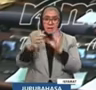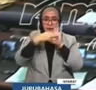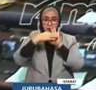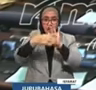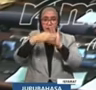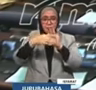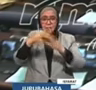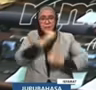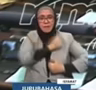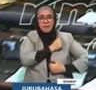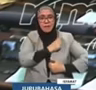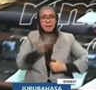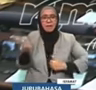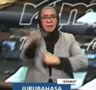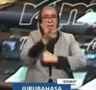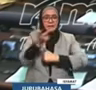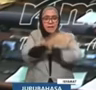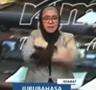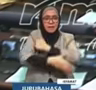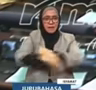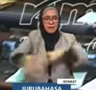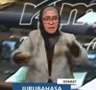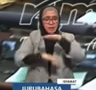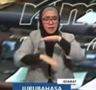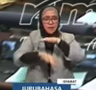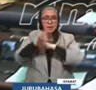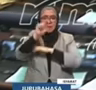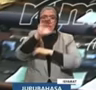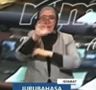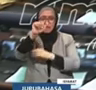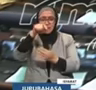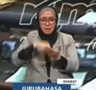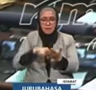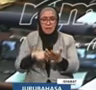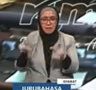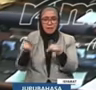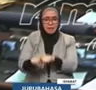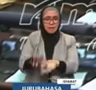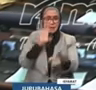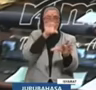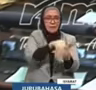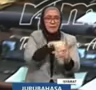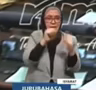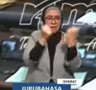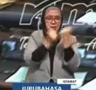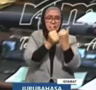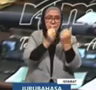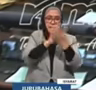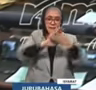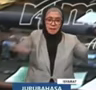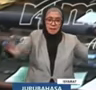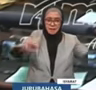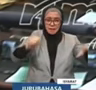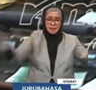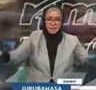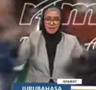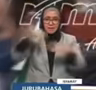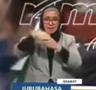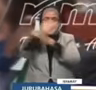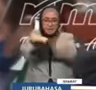negara di bawah kayak pontia ini turut melibatkan esensi keselamatan yang lain oleh negara kita